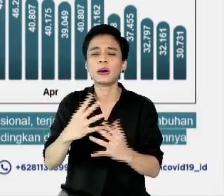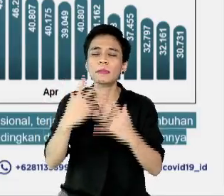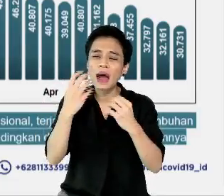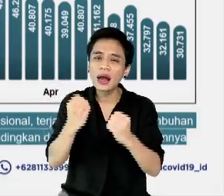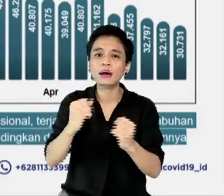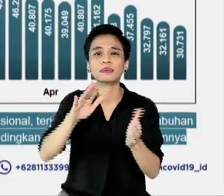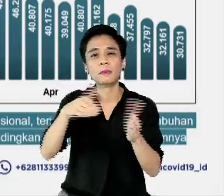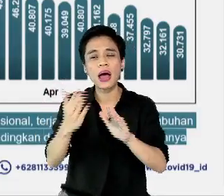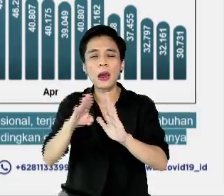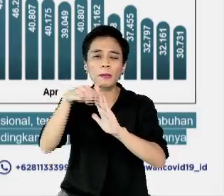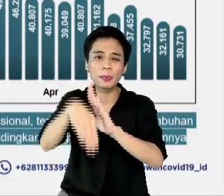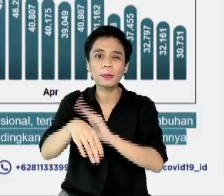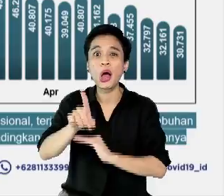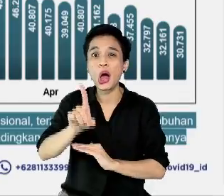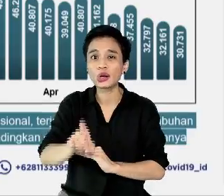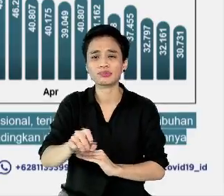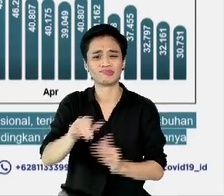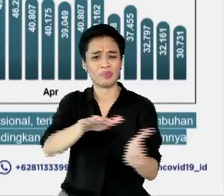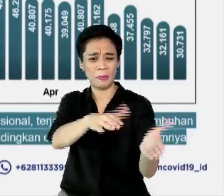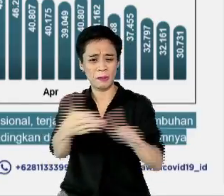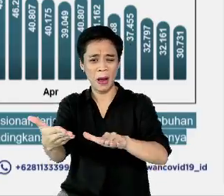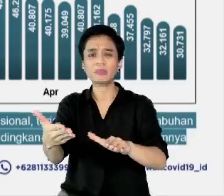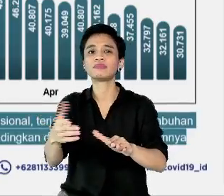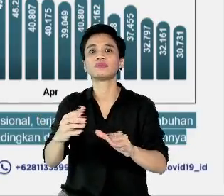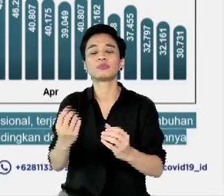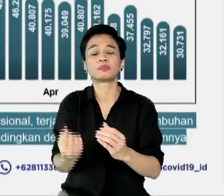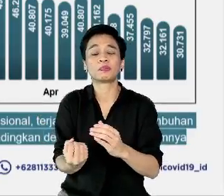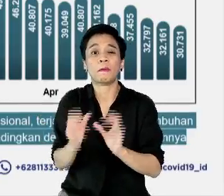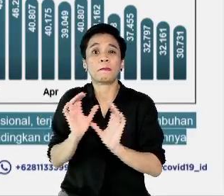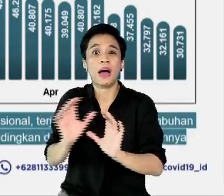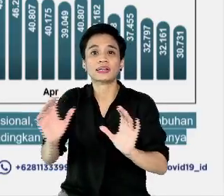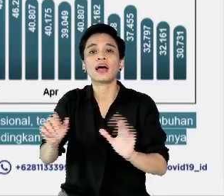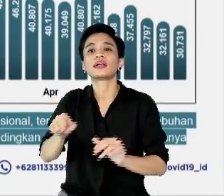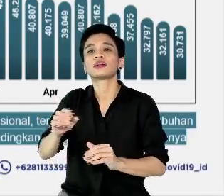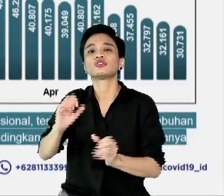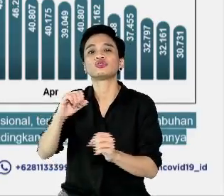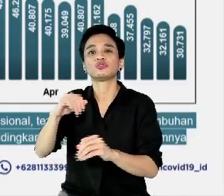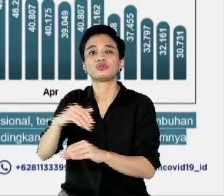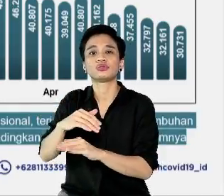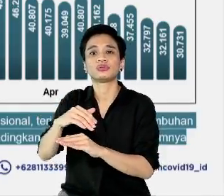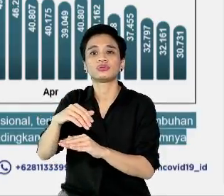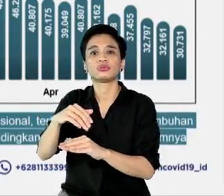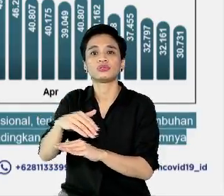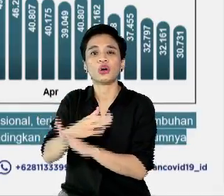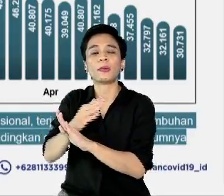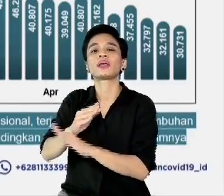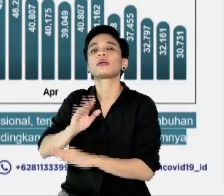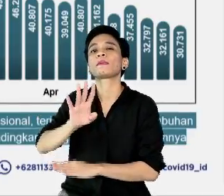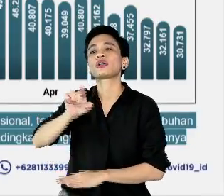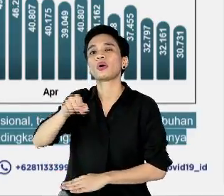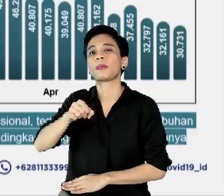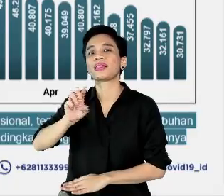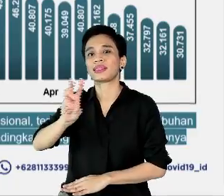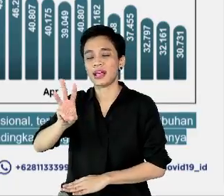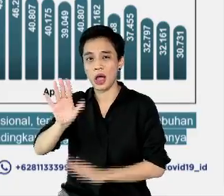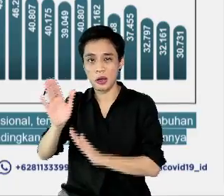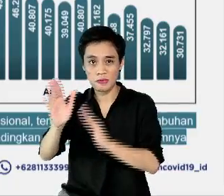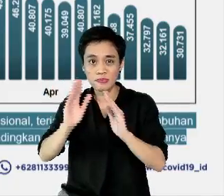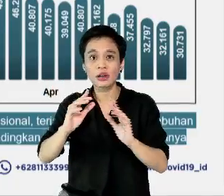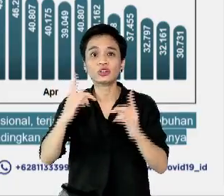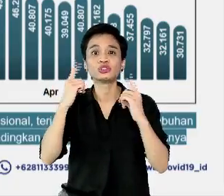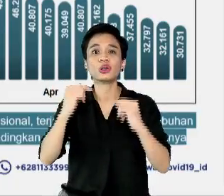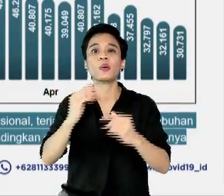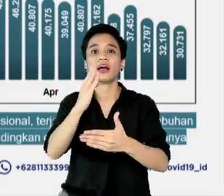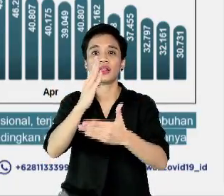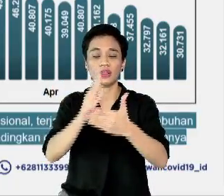minggunya. Kenaikan ini dikontribusikan oleh Jawa Timur yang naik 43 kematian, kemudian Sumatera Barat naik